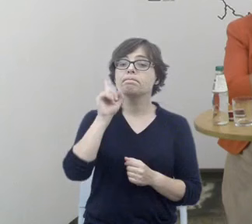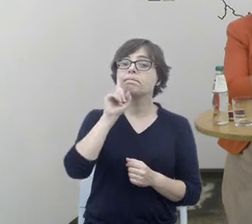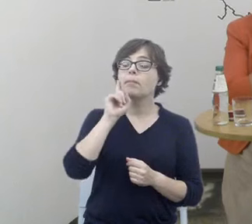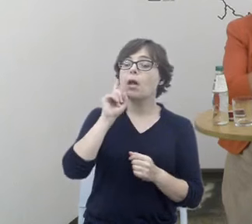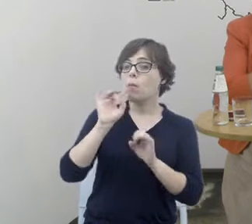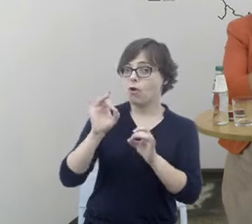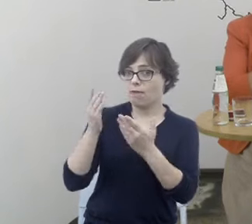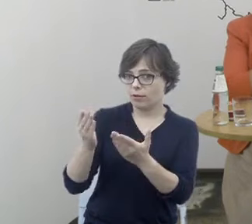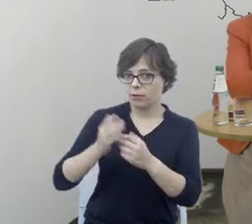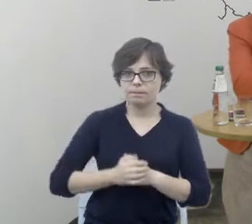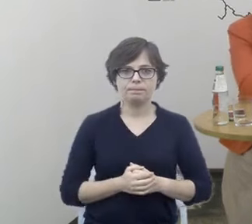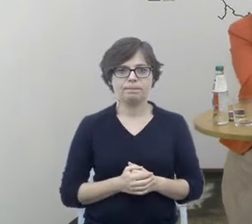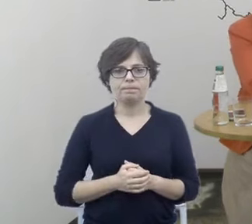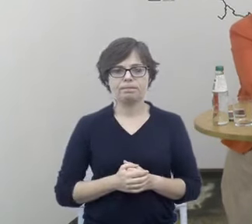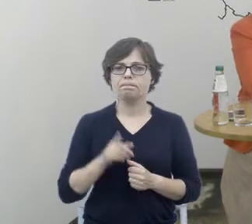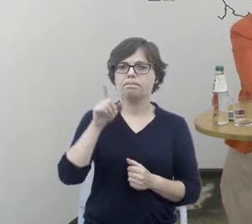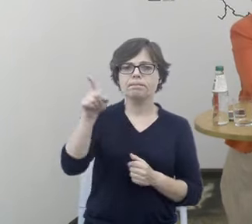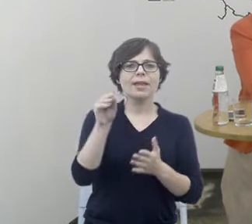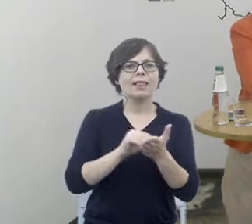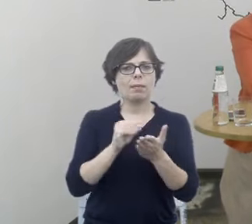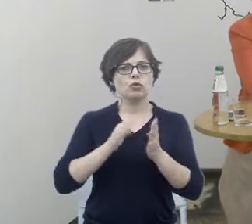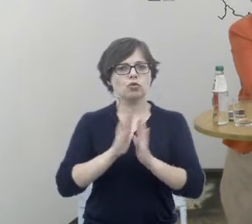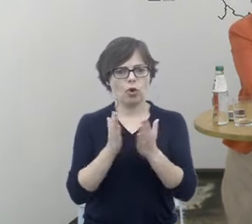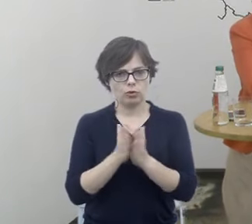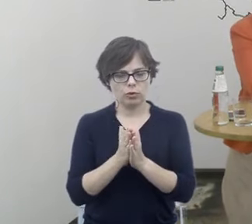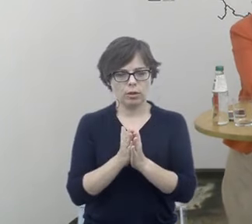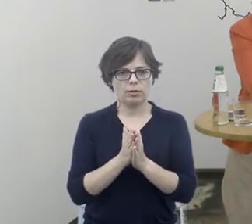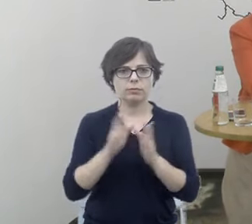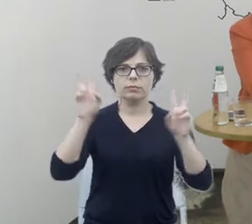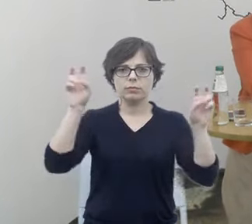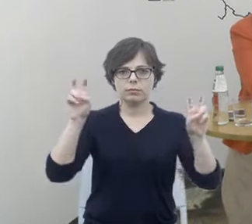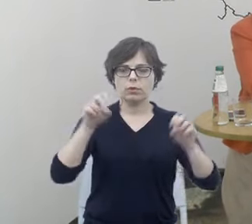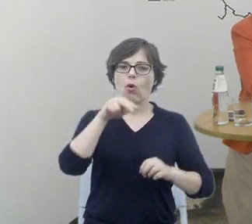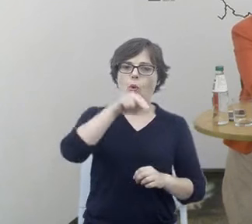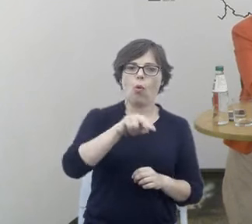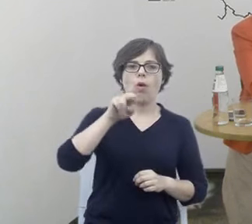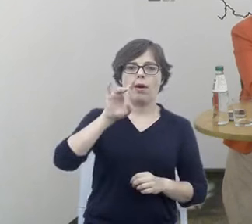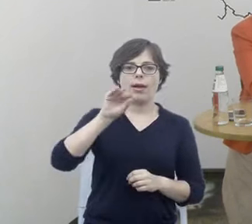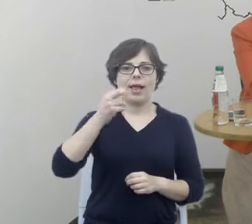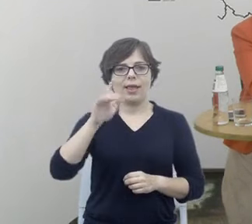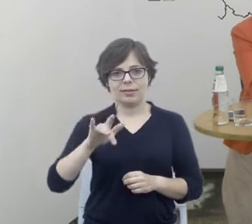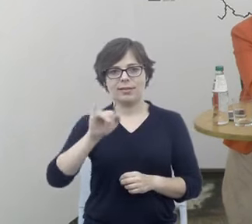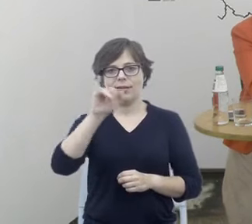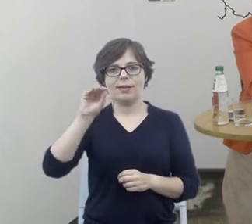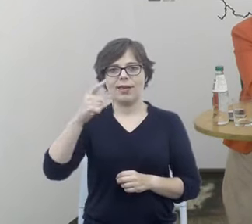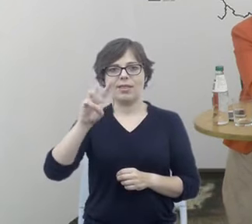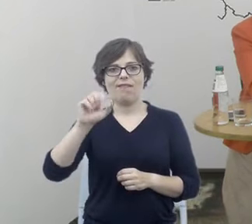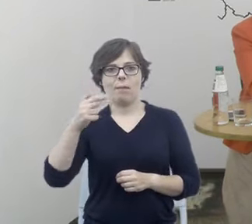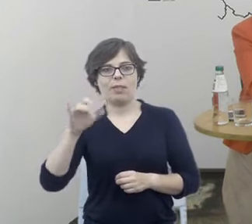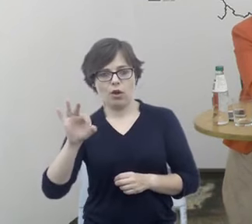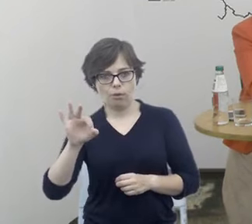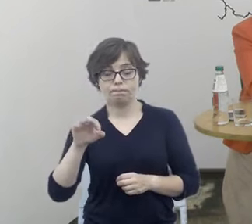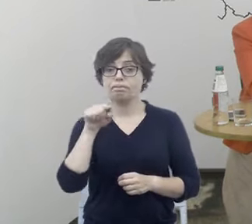profesorze, pan napisał taką książkę U genezy Jedwabnego, która w pogłębiony